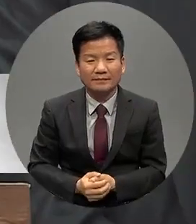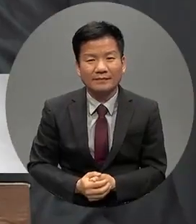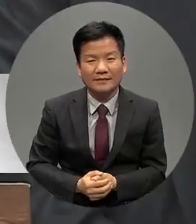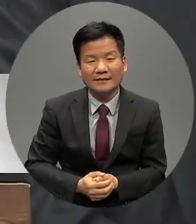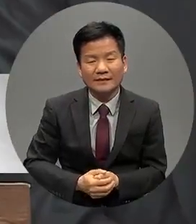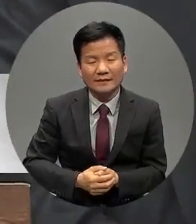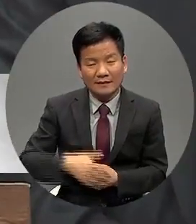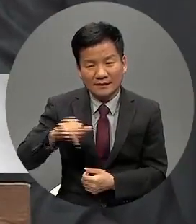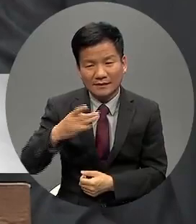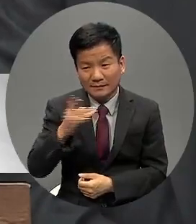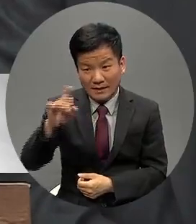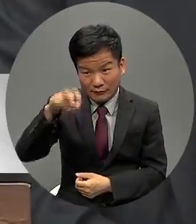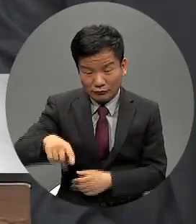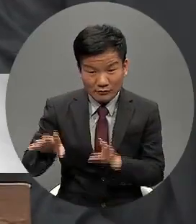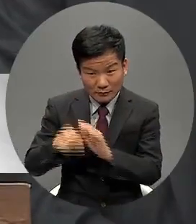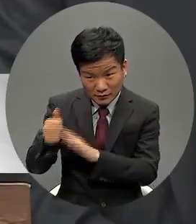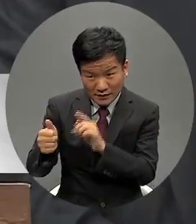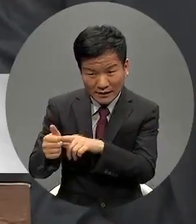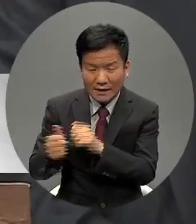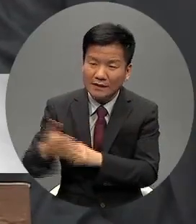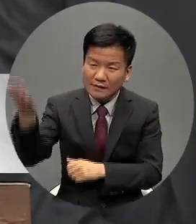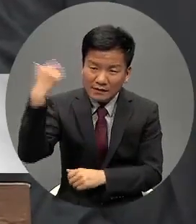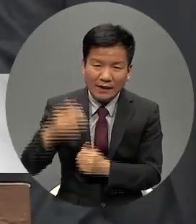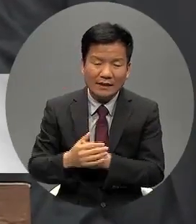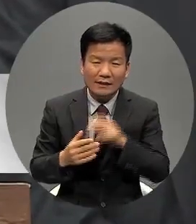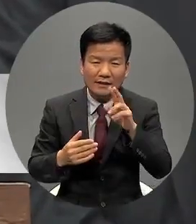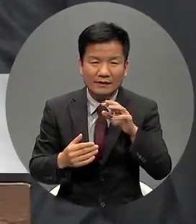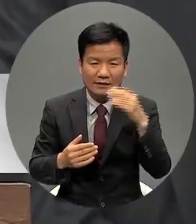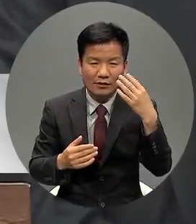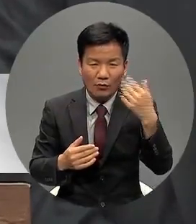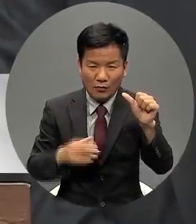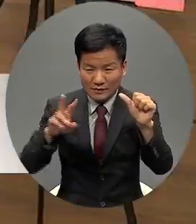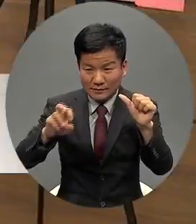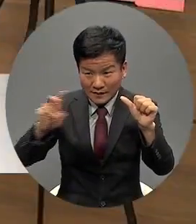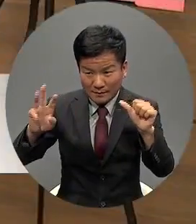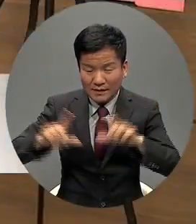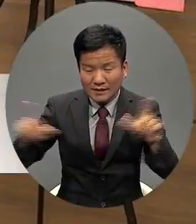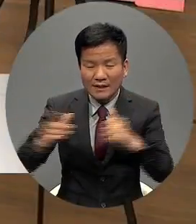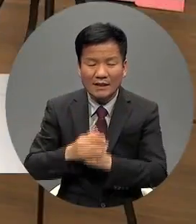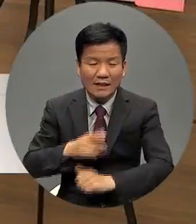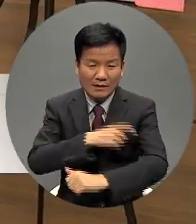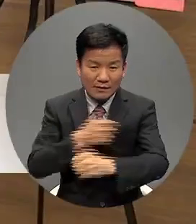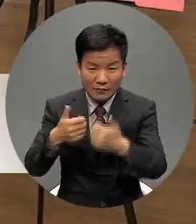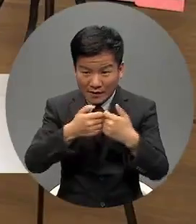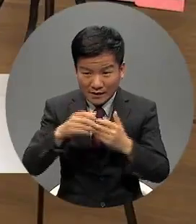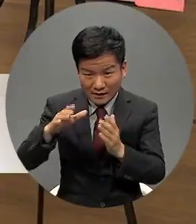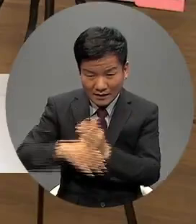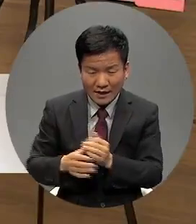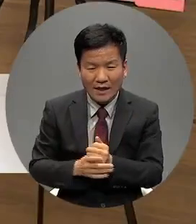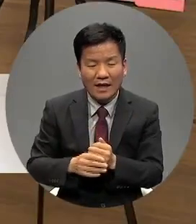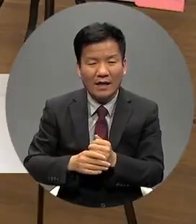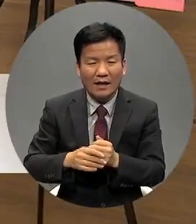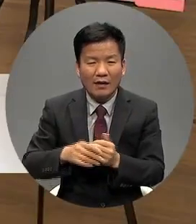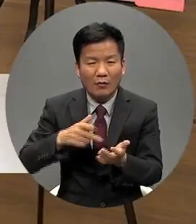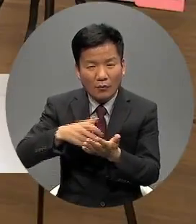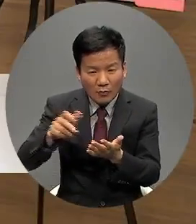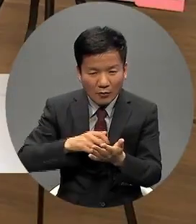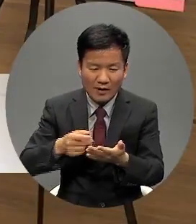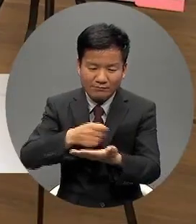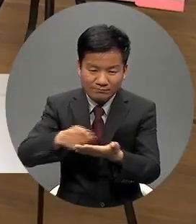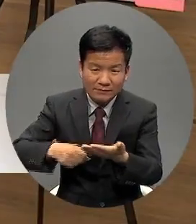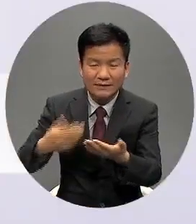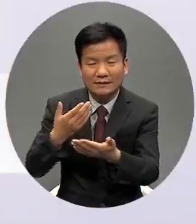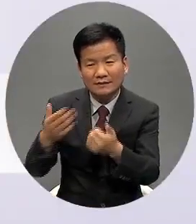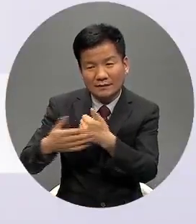대해 김태수 사무처장은 지난 23일 시군 장애인체육회 간부들에게 로 원동을